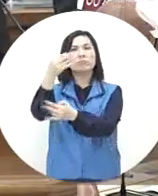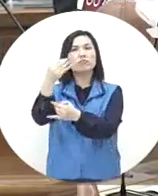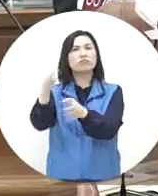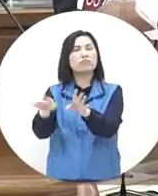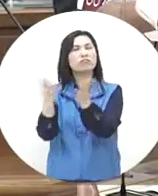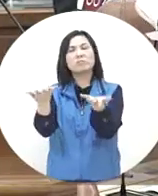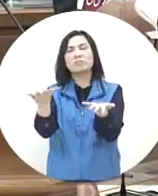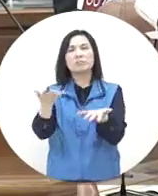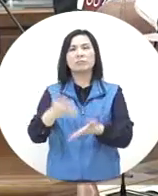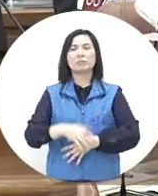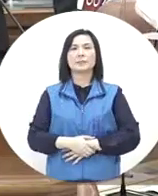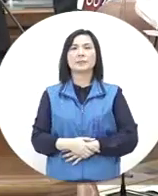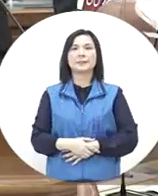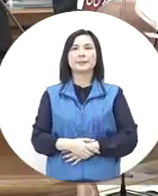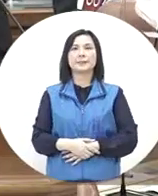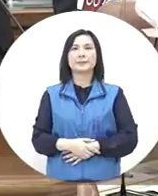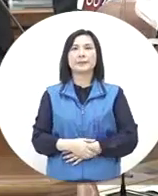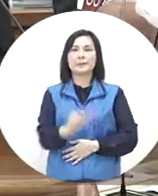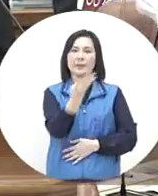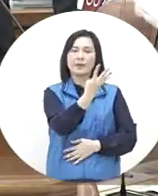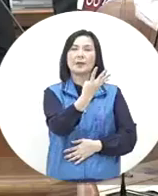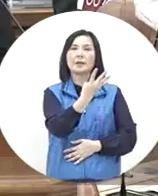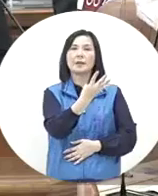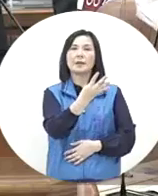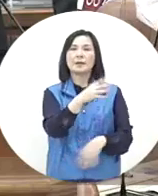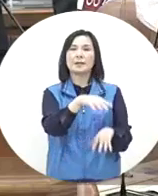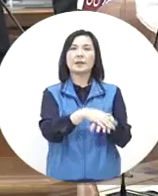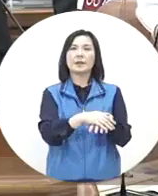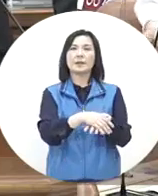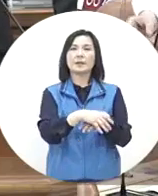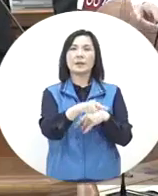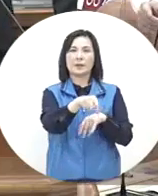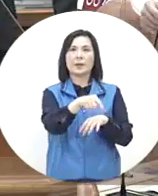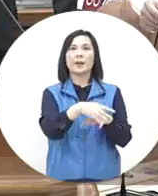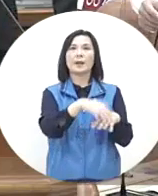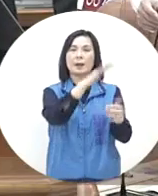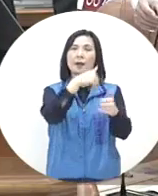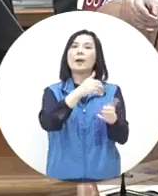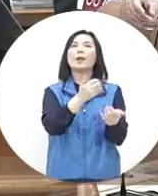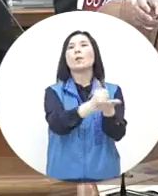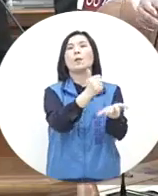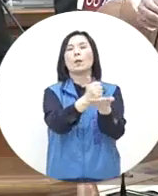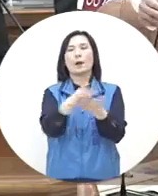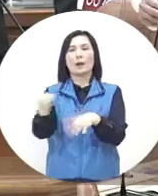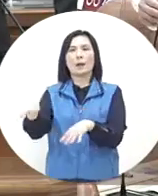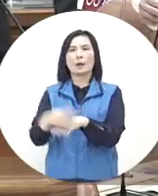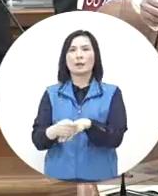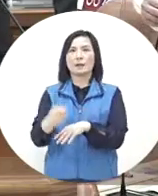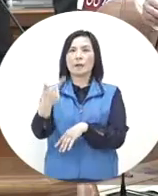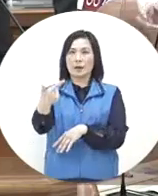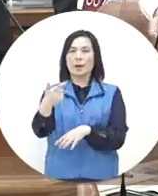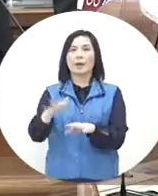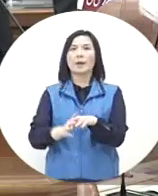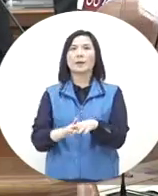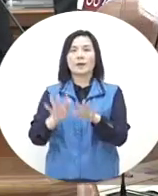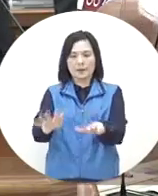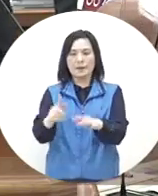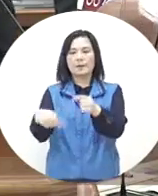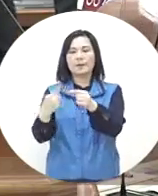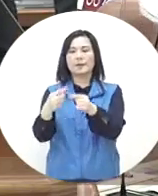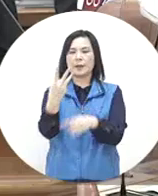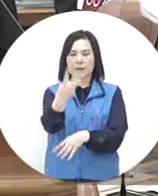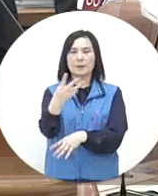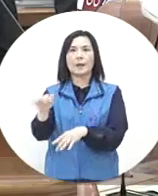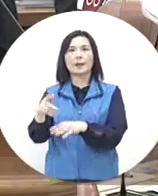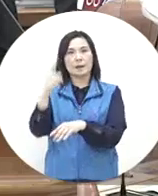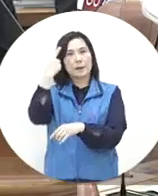子哈，4个已经标出去了，不用讲了。 是， 现在6个嘛。6个，我3个今年会完成，明年还会完成3个。我明年一定会把这些问题